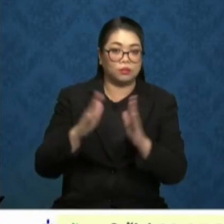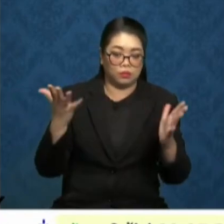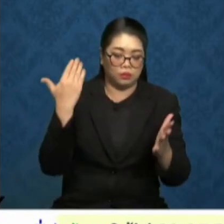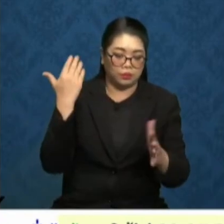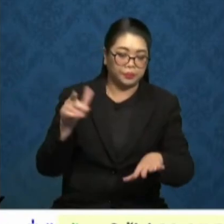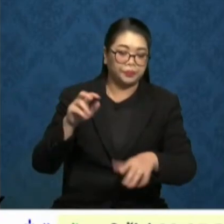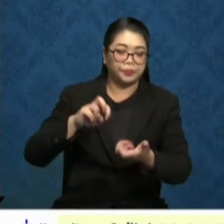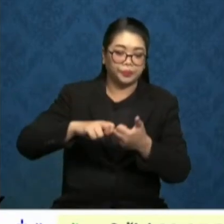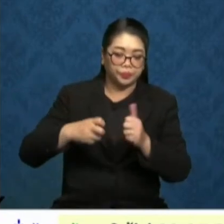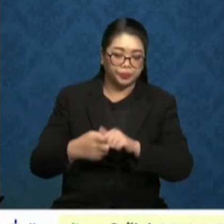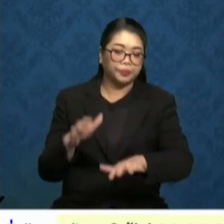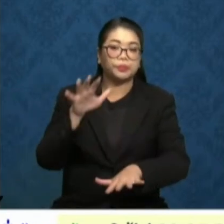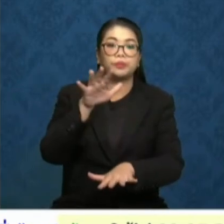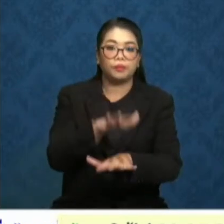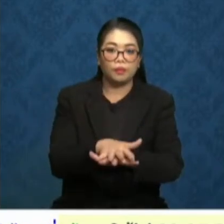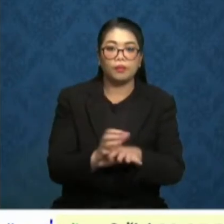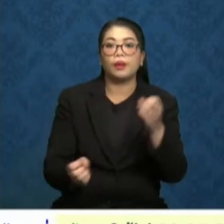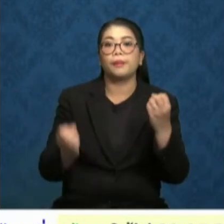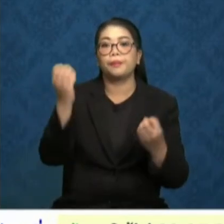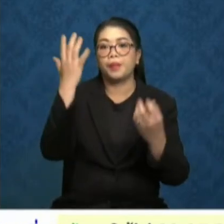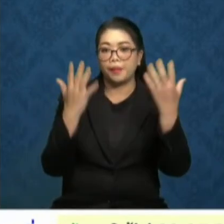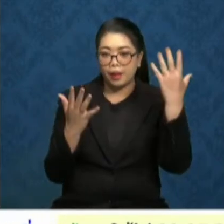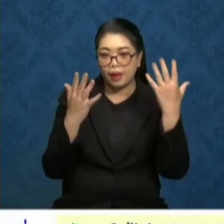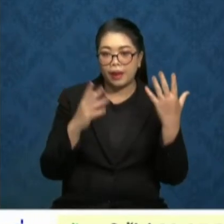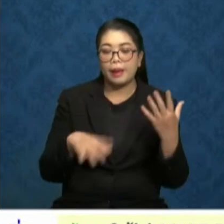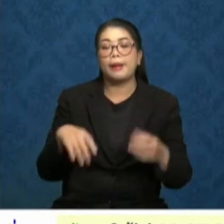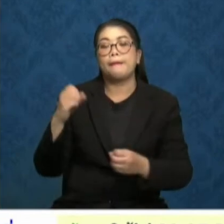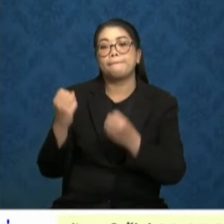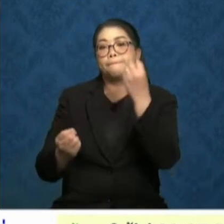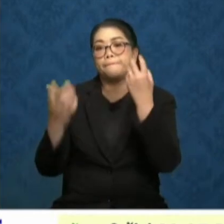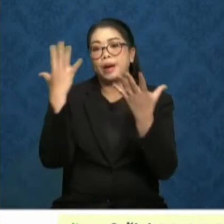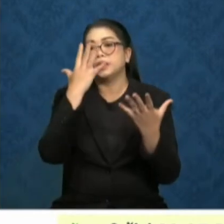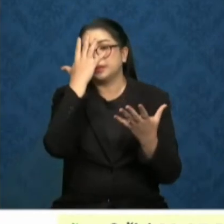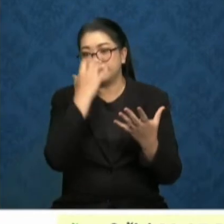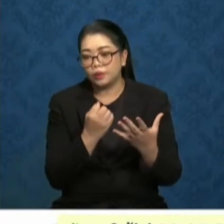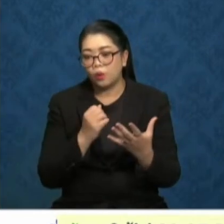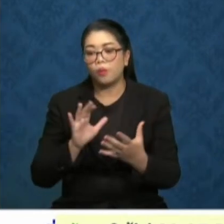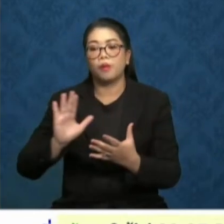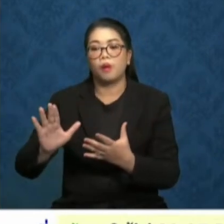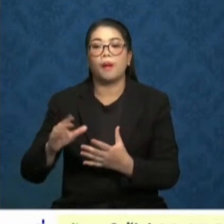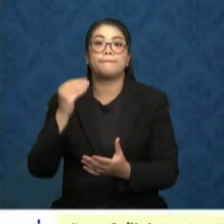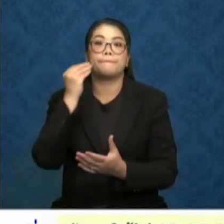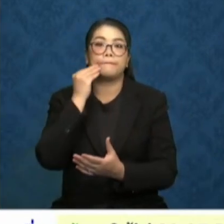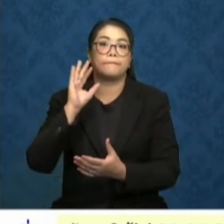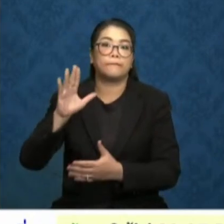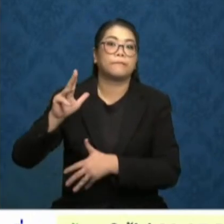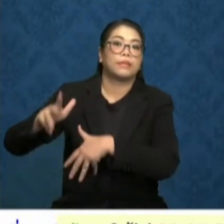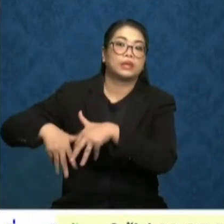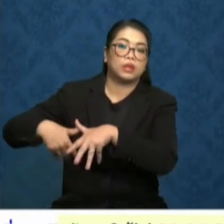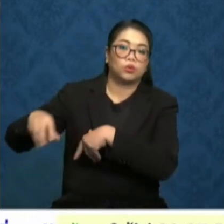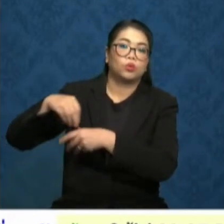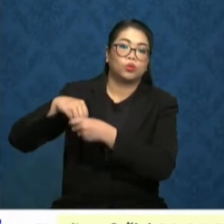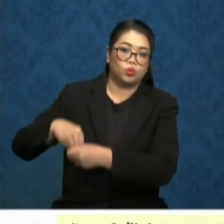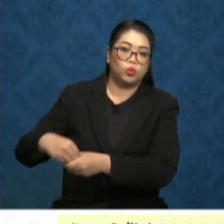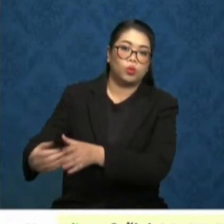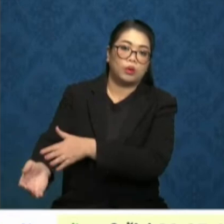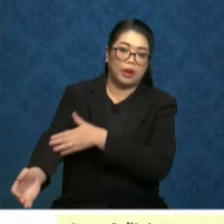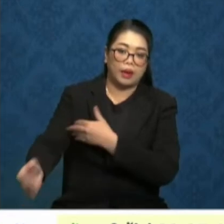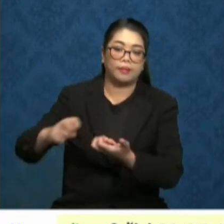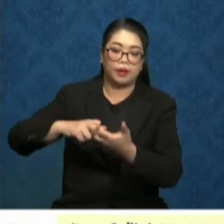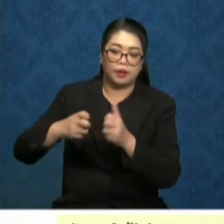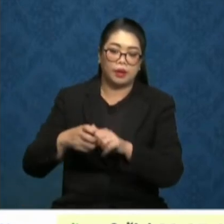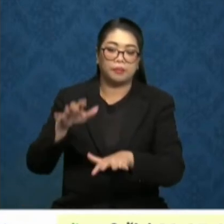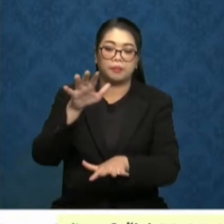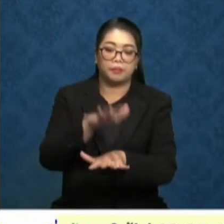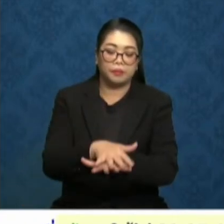าทับซ้อน ระหว่างป่าไม้ ป่าเสริมโซมกับพี่น้มจนในเขต วางทอง แลเนิป่างแต่